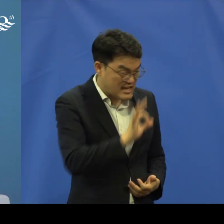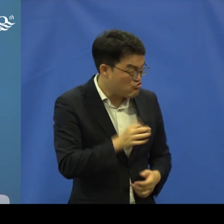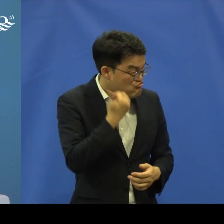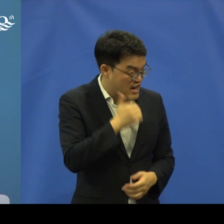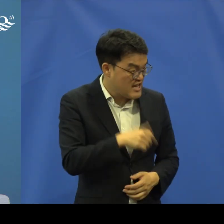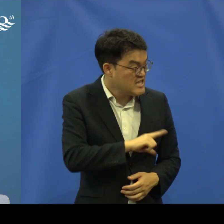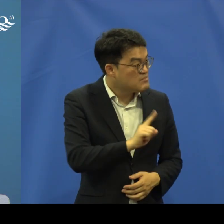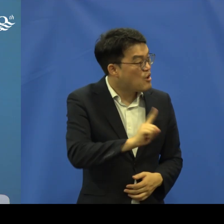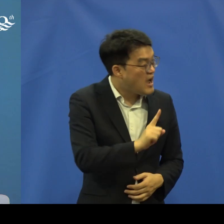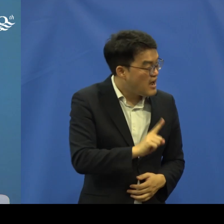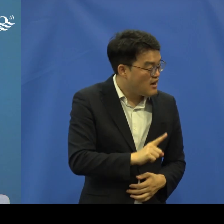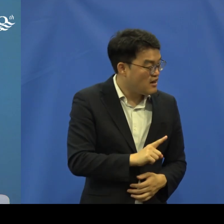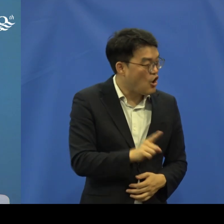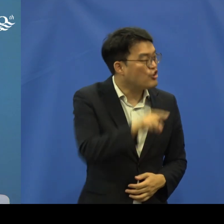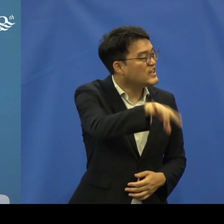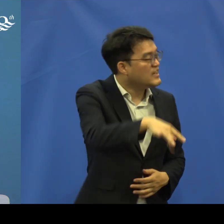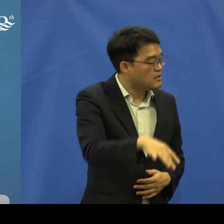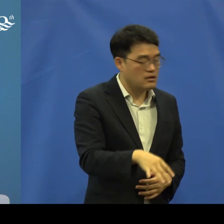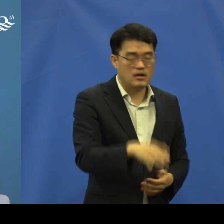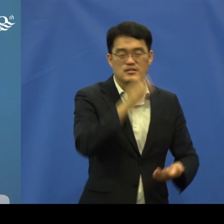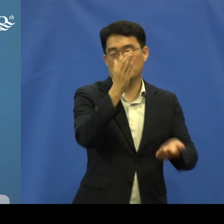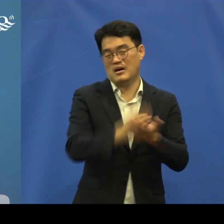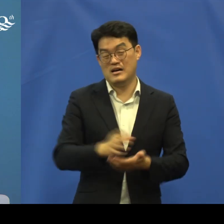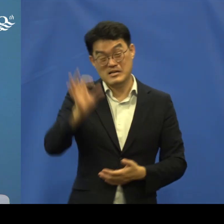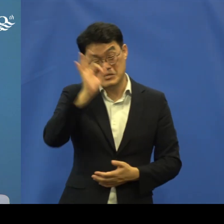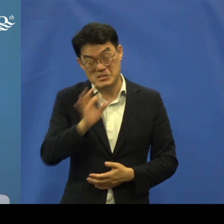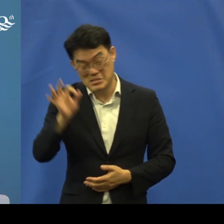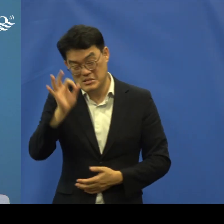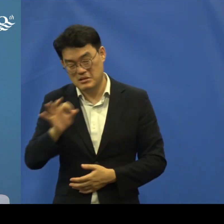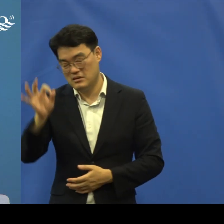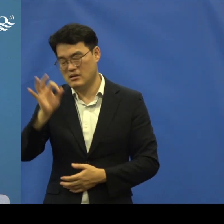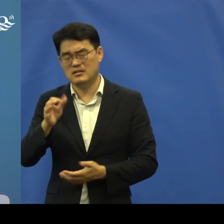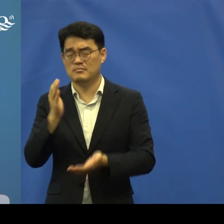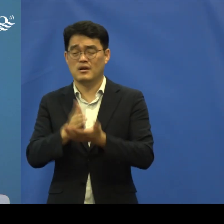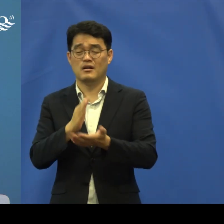마세요. 그 찾다가 세월 다 보내.